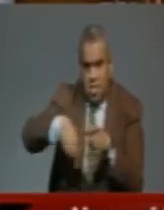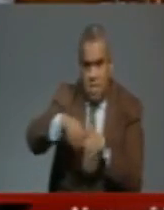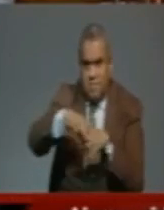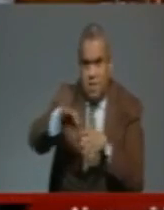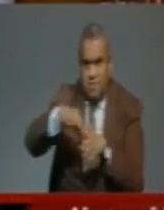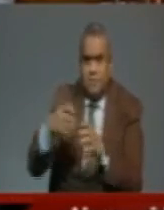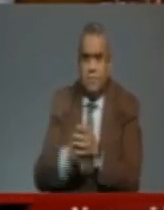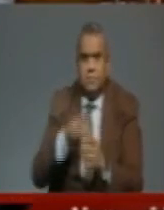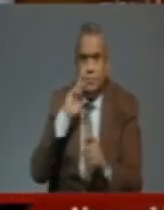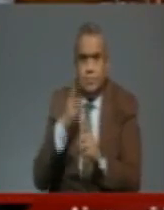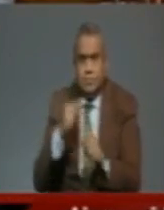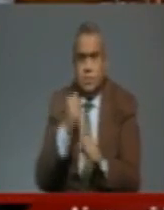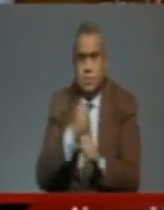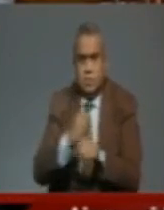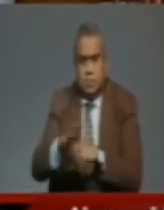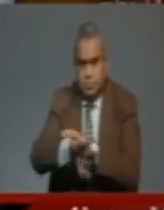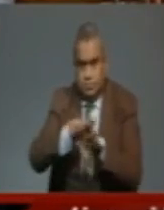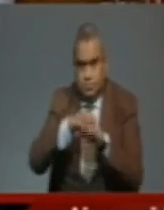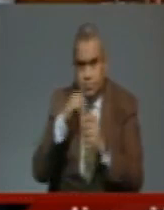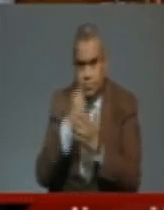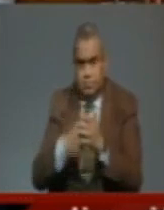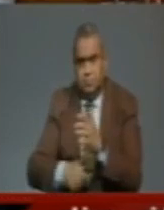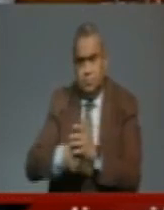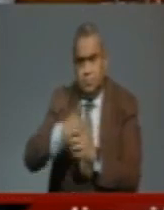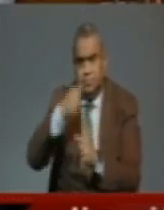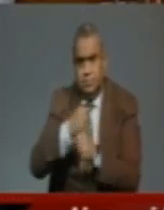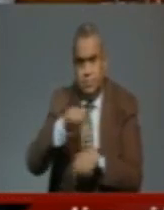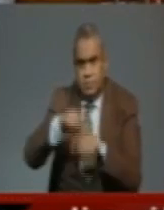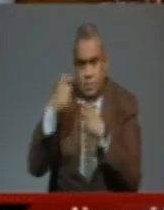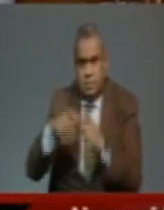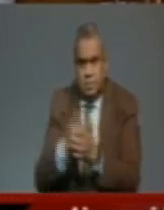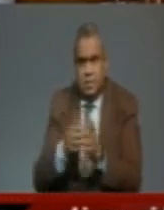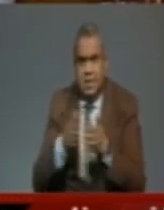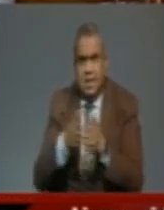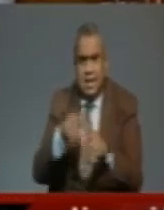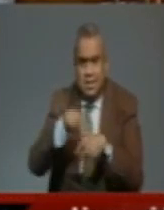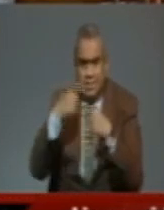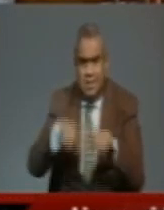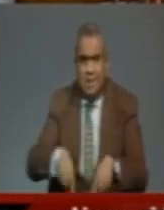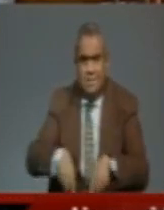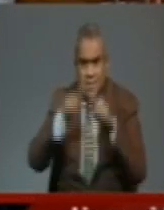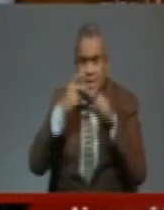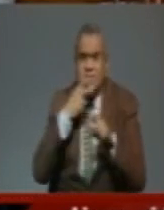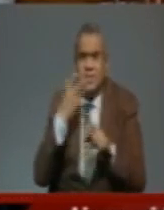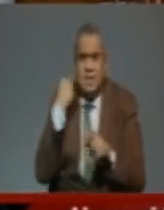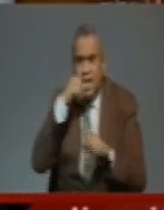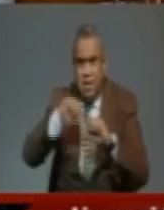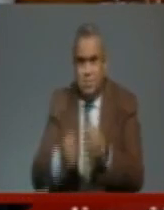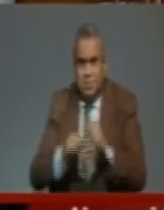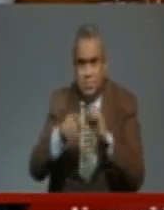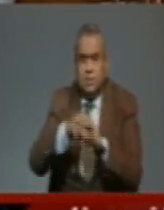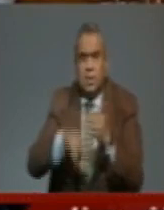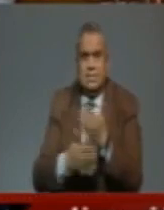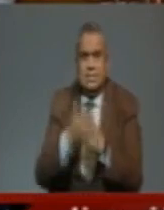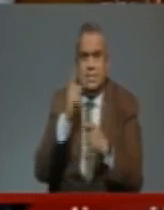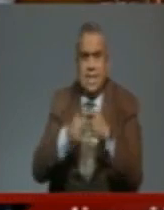يا فندم الشغل النهارده اللي بيتم في رفع كفاءه دي يا فندم قضبان جديده بفلنكات جديده غير اللي اتسرقت واتكسرت، بنعملها من تاني وان شاء الله باذن